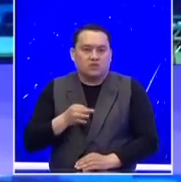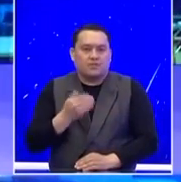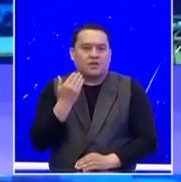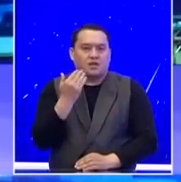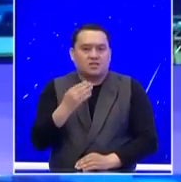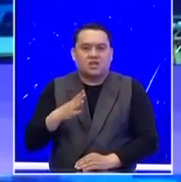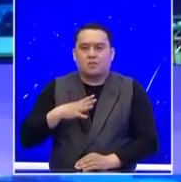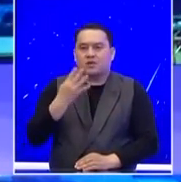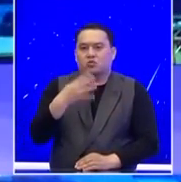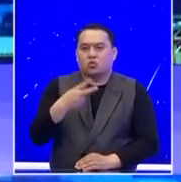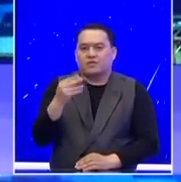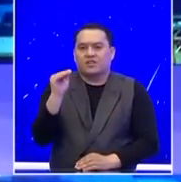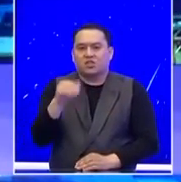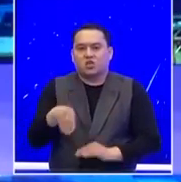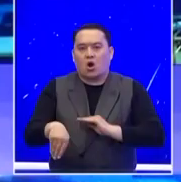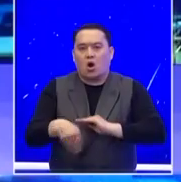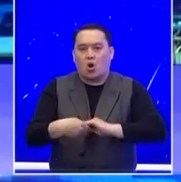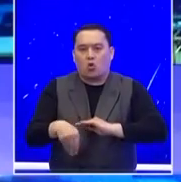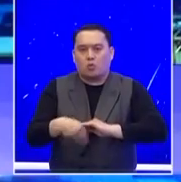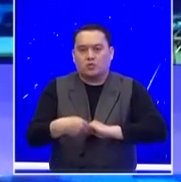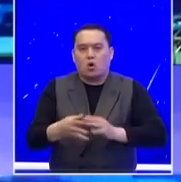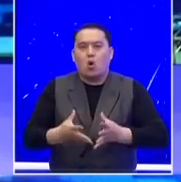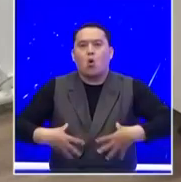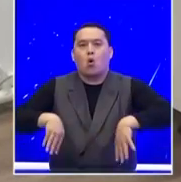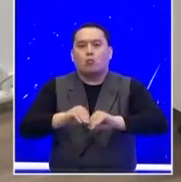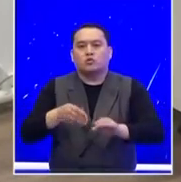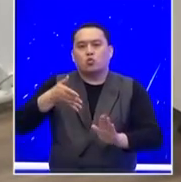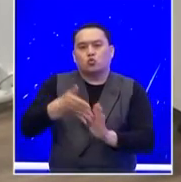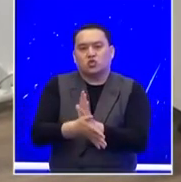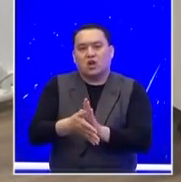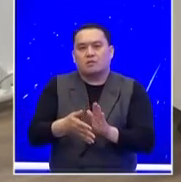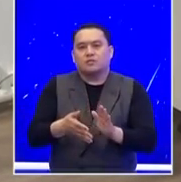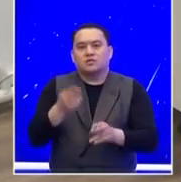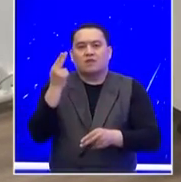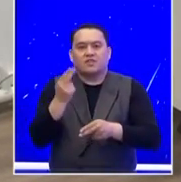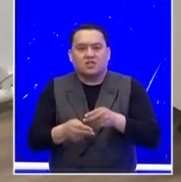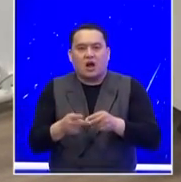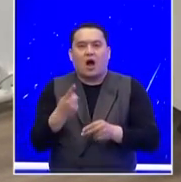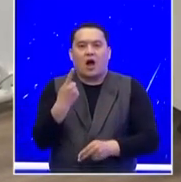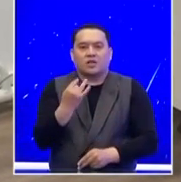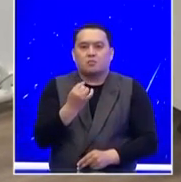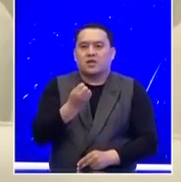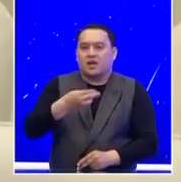области, из которых 42 – коррупционные. Общий ущерб по завершенным уголовным делам составил